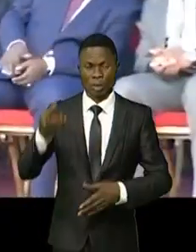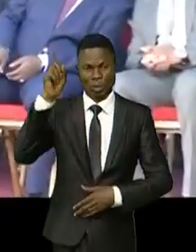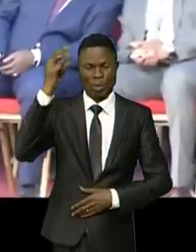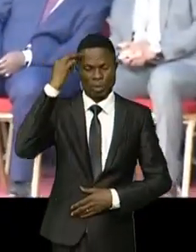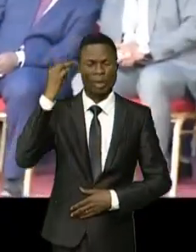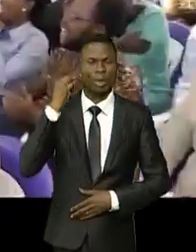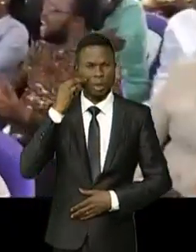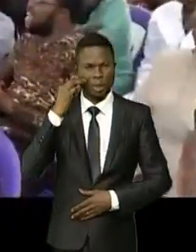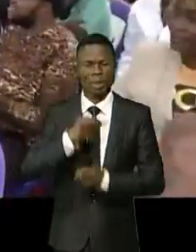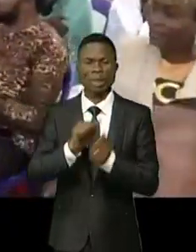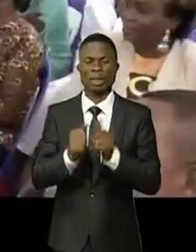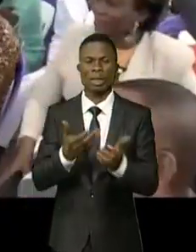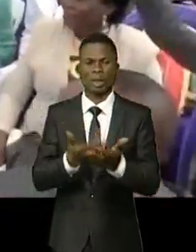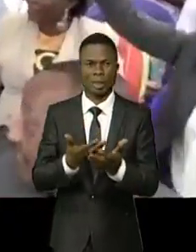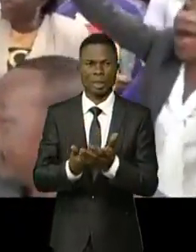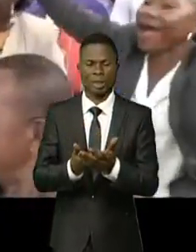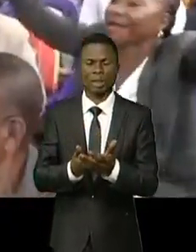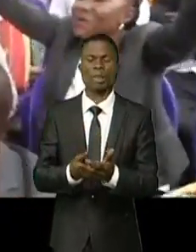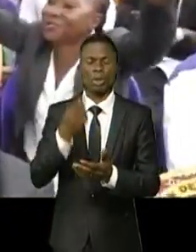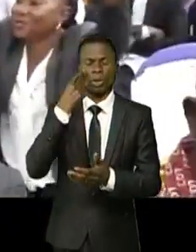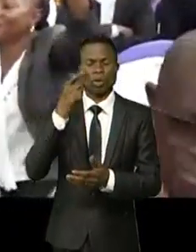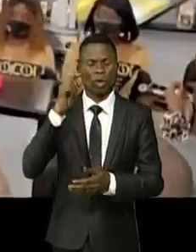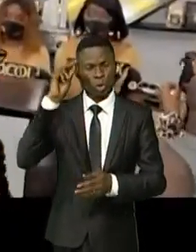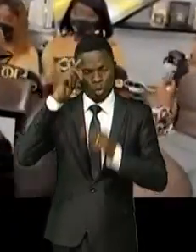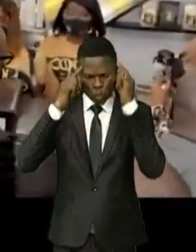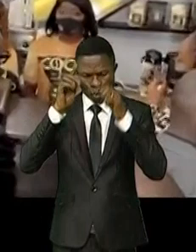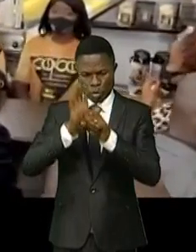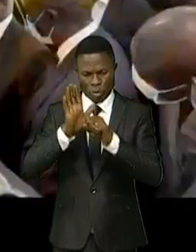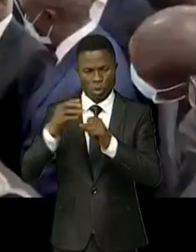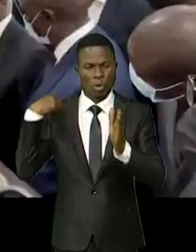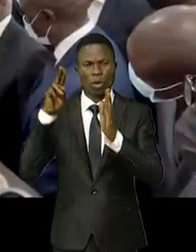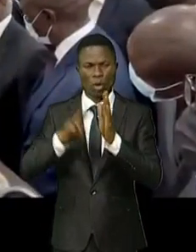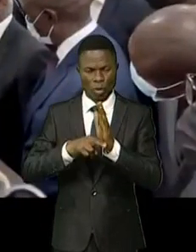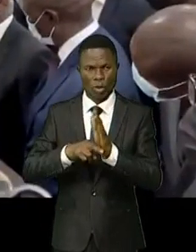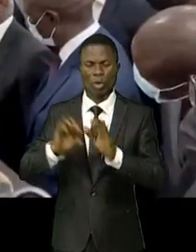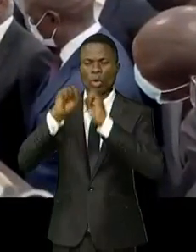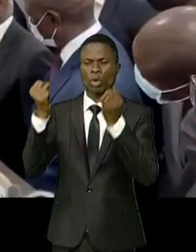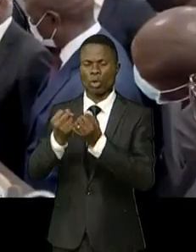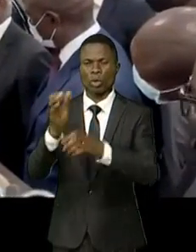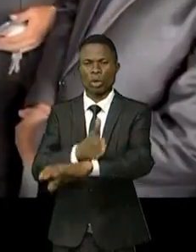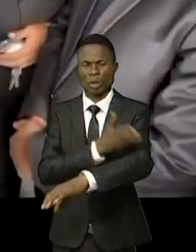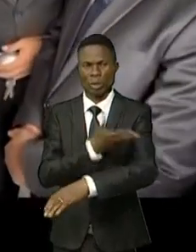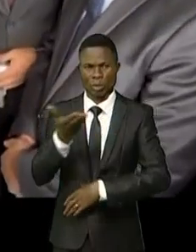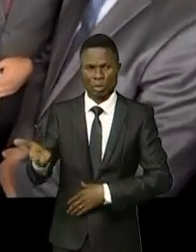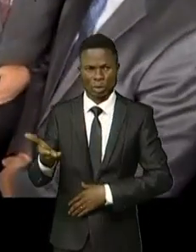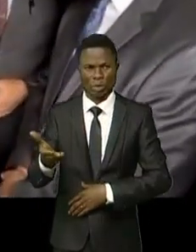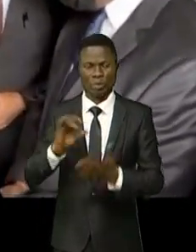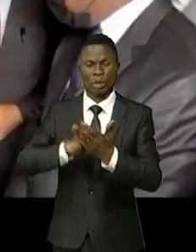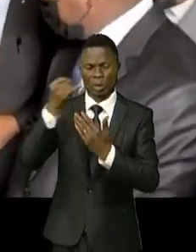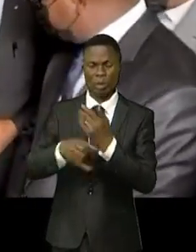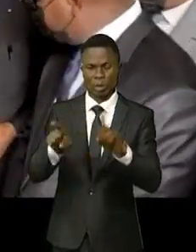national à cette cérémonie prouve à suffisance les soucis du gouvernement de voir l'ONAPAC aller de l'avant. Et ces genres de